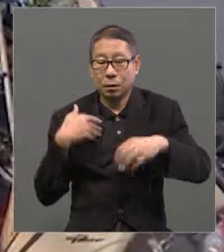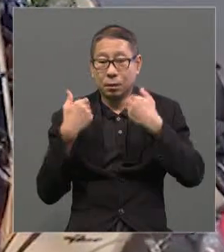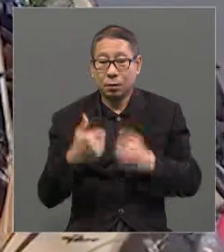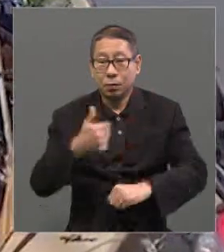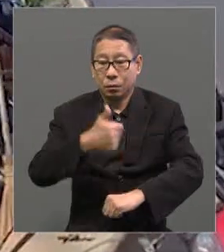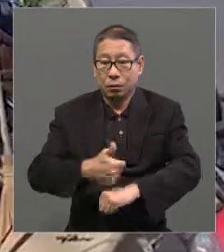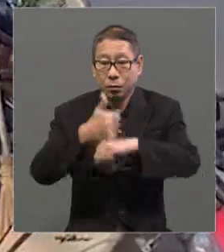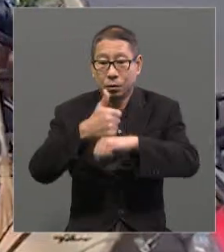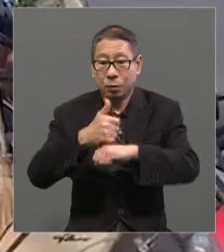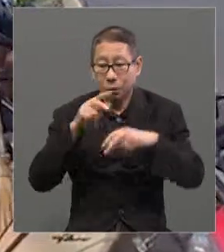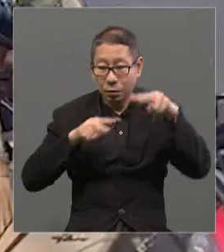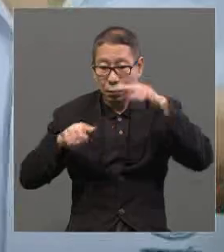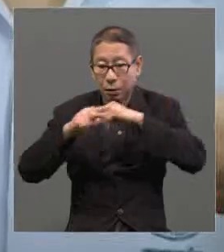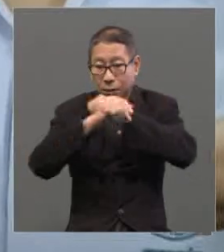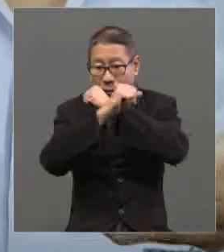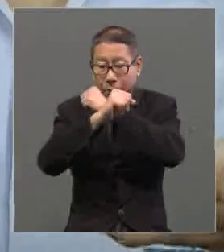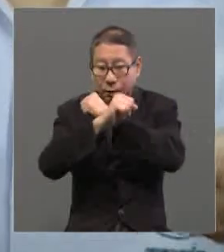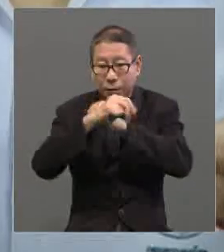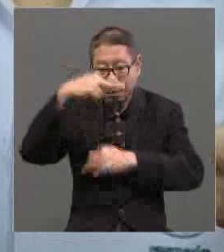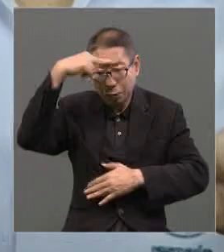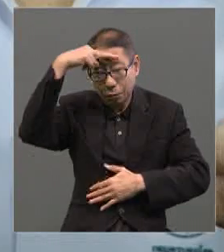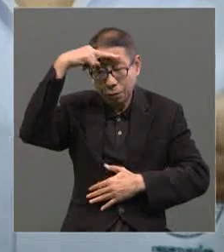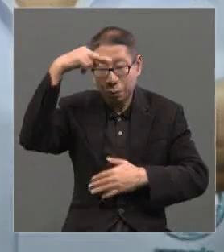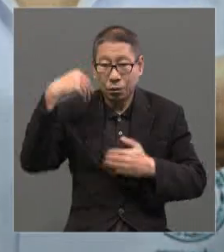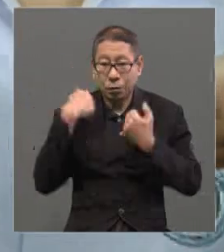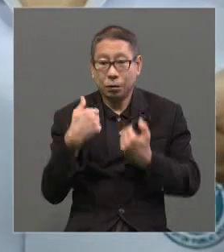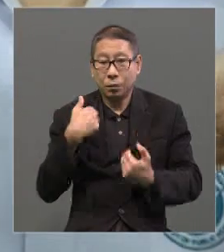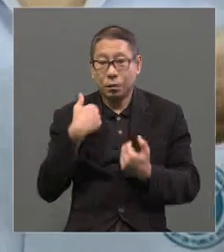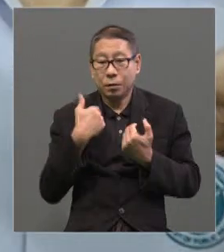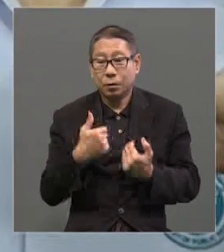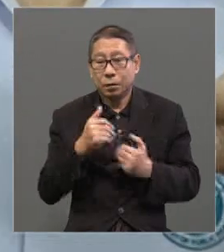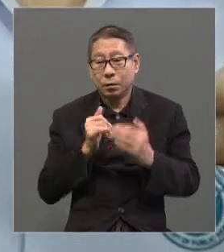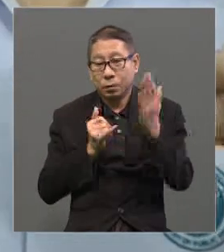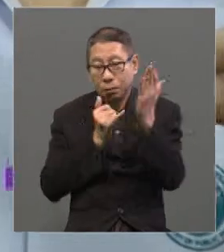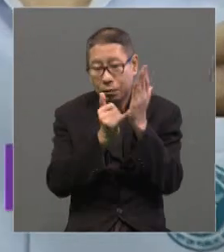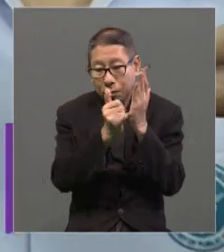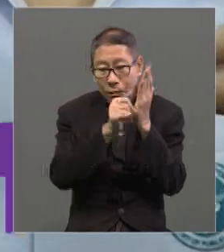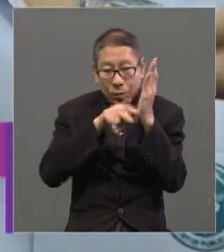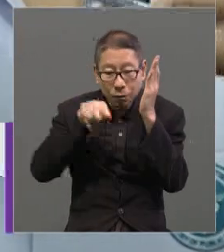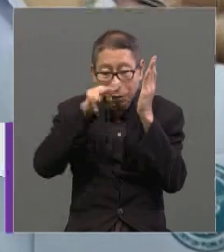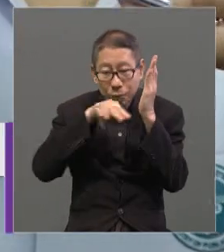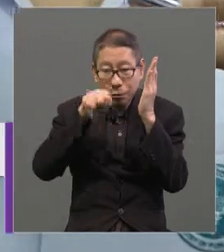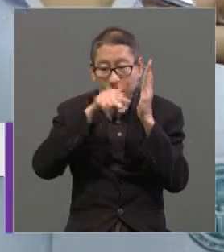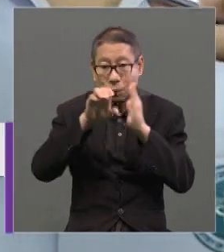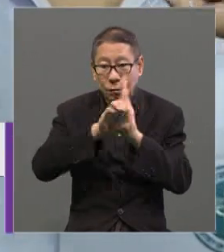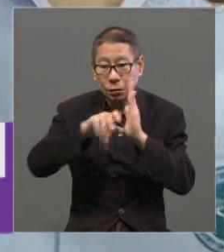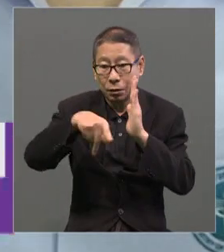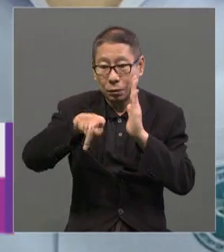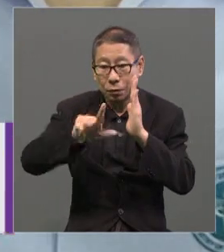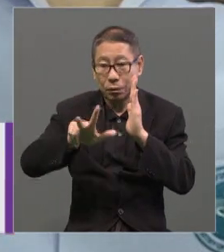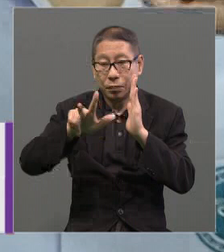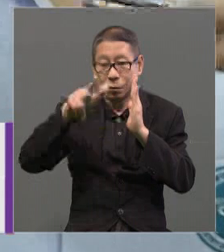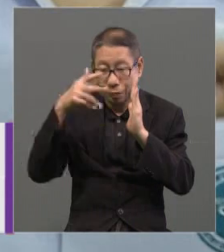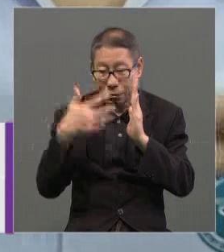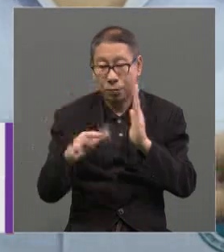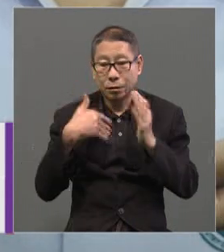ที่อธิบดีกรมควบคุมโรคนายแพทย์ทเรศกรัตนัยรวิวงศ์ก็บอกว่าเจ้าหน้าที่เนี่ยลงพื้นที่ไปติดตามสถานการณ์ที่จังหวัดชัยภูมิแล้วค่ะ